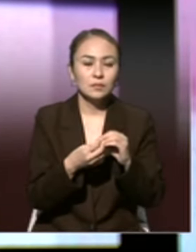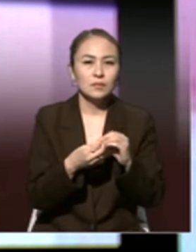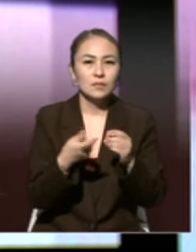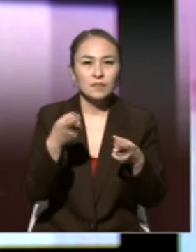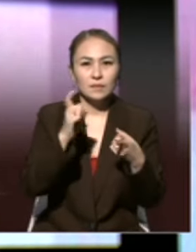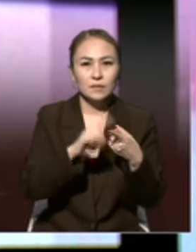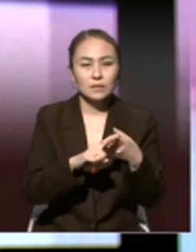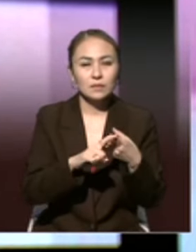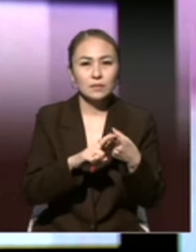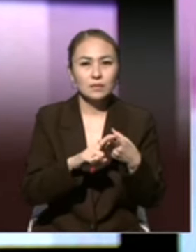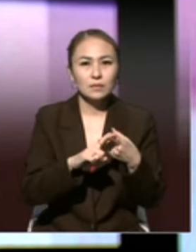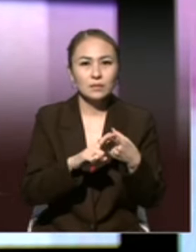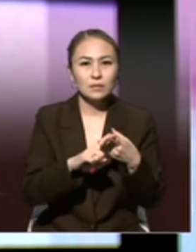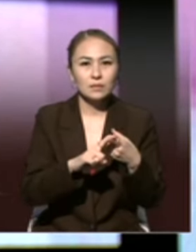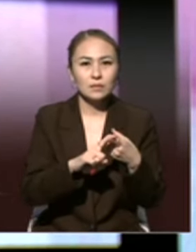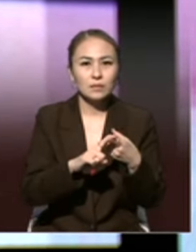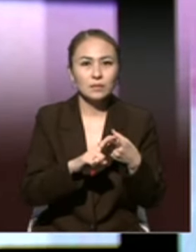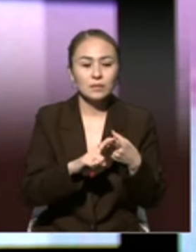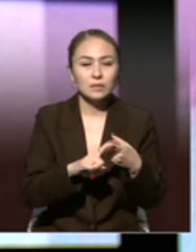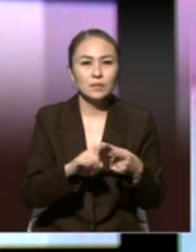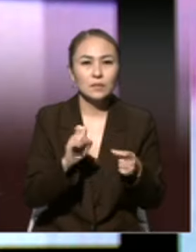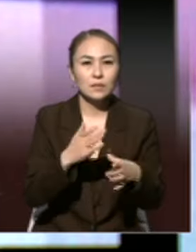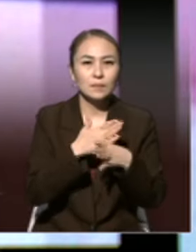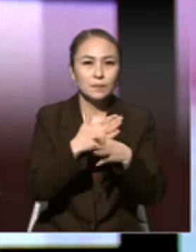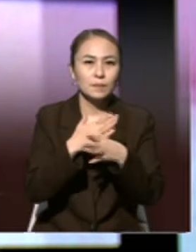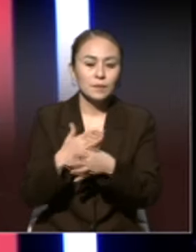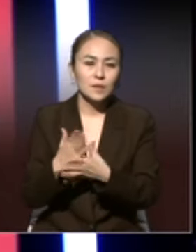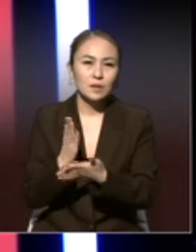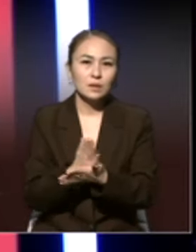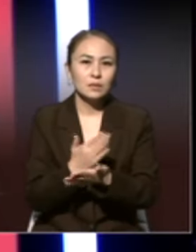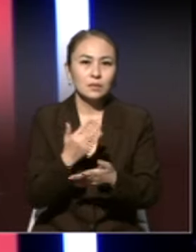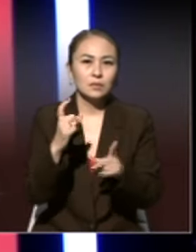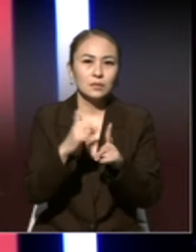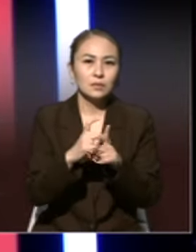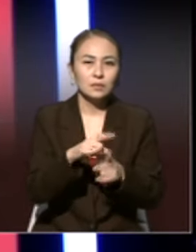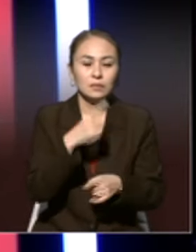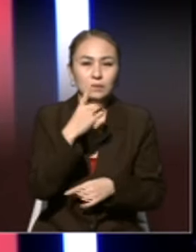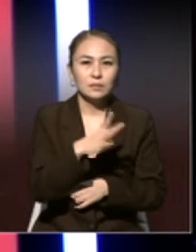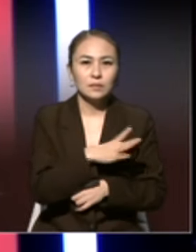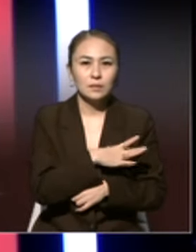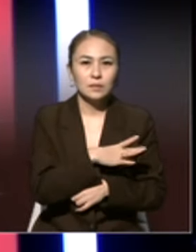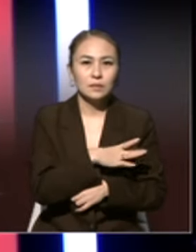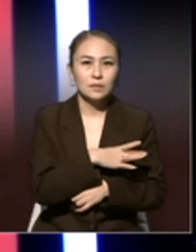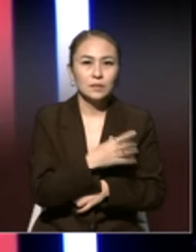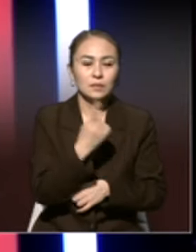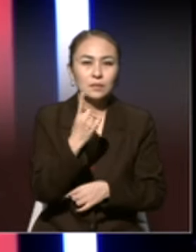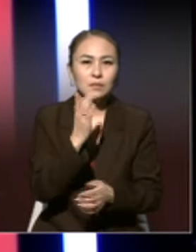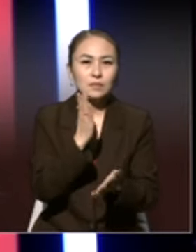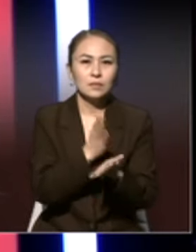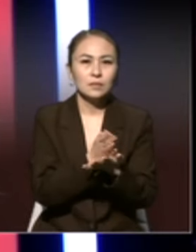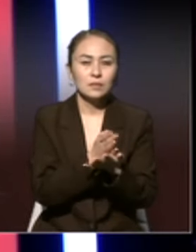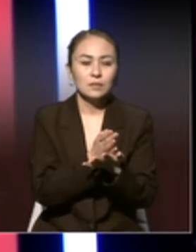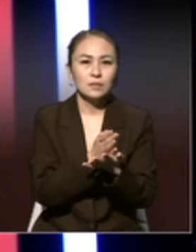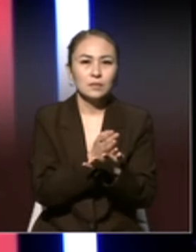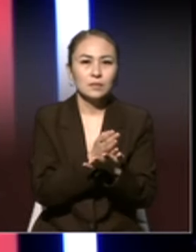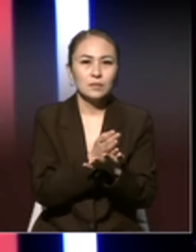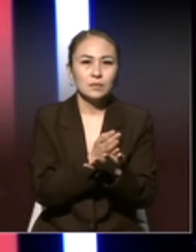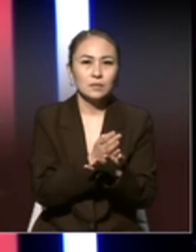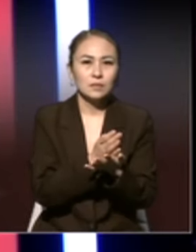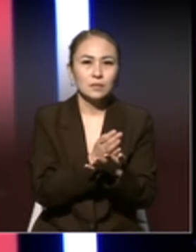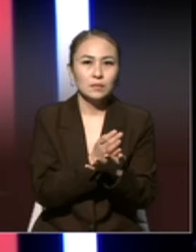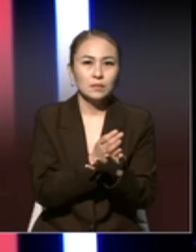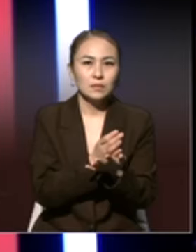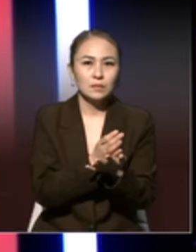да өздерінің қол ұшын беріп жатыр деп айтуға болады. Сіз жаңа өзіңіздің сөзіңізде айтып қалдыңыз одного источника деп, яғни бір